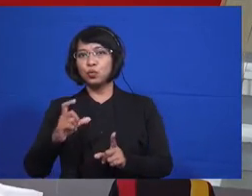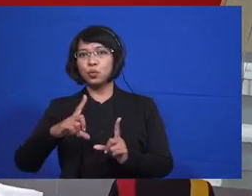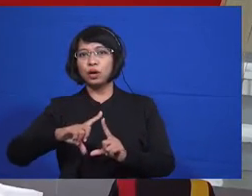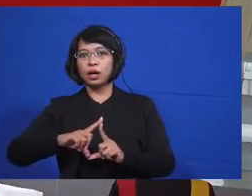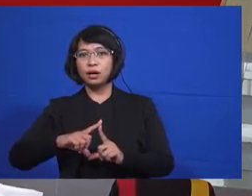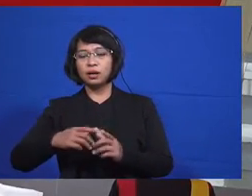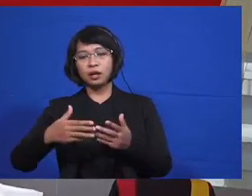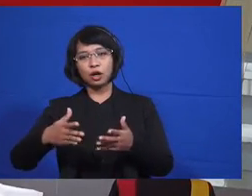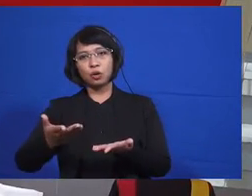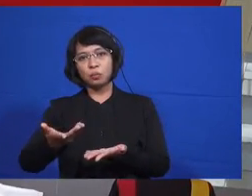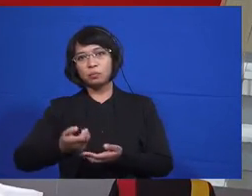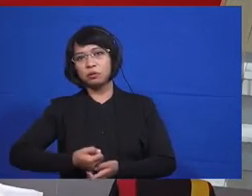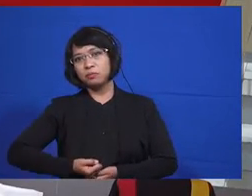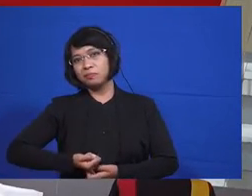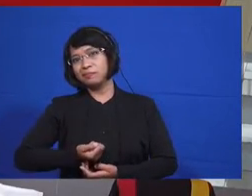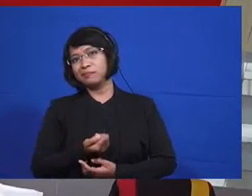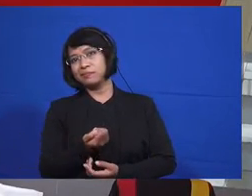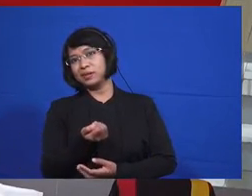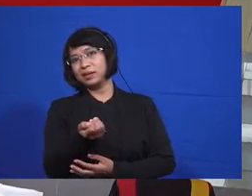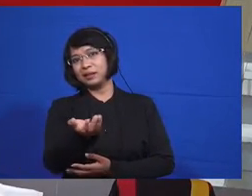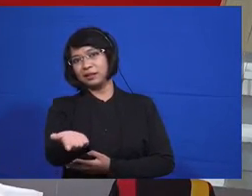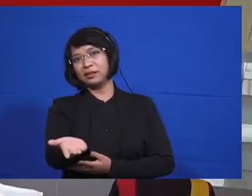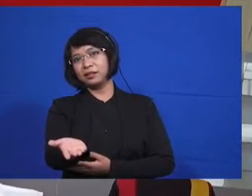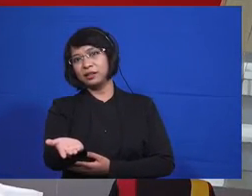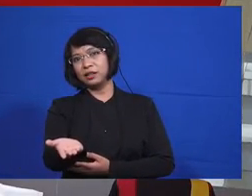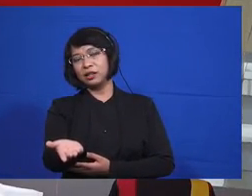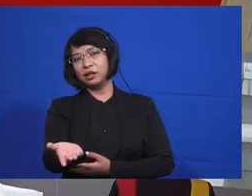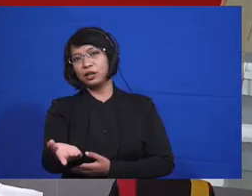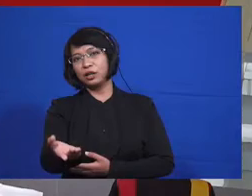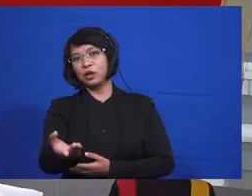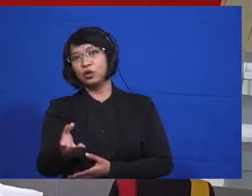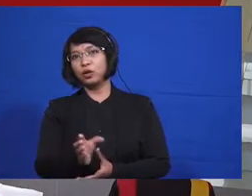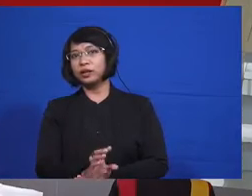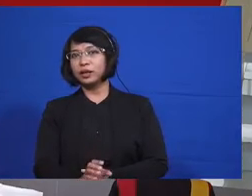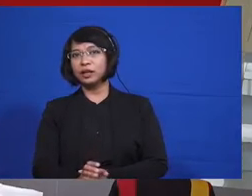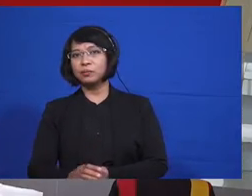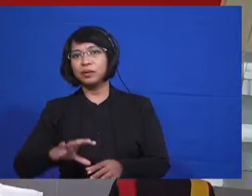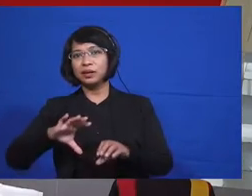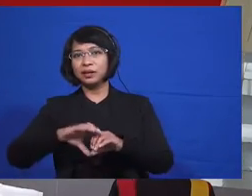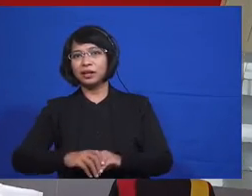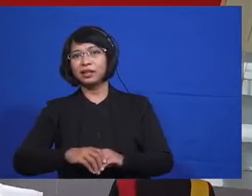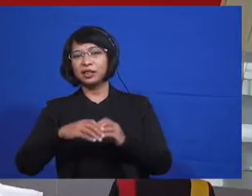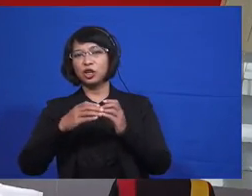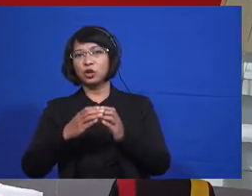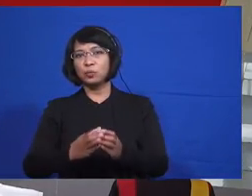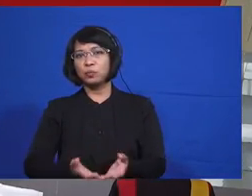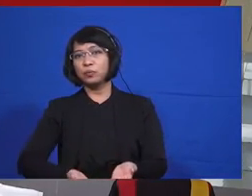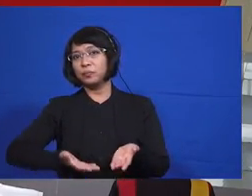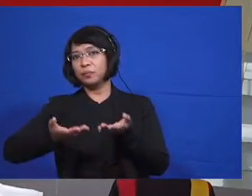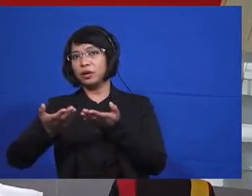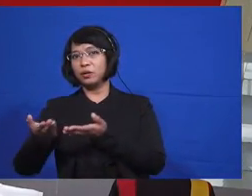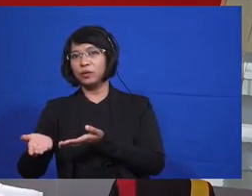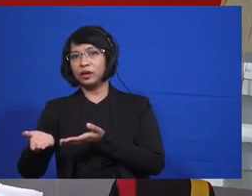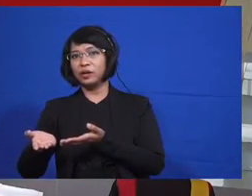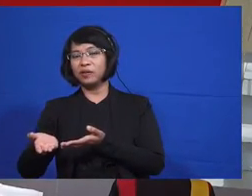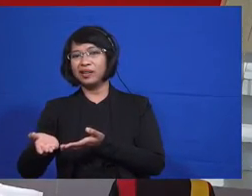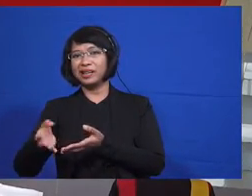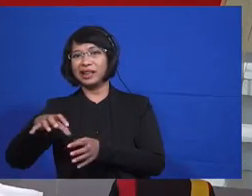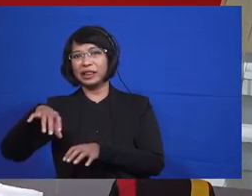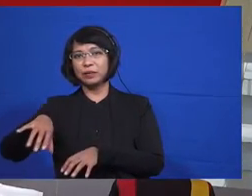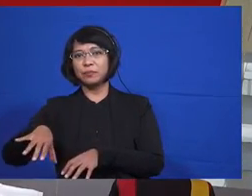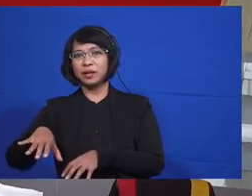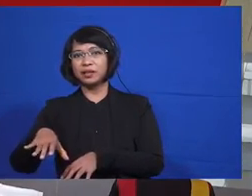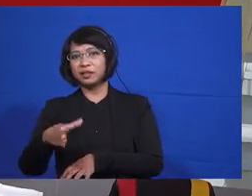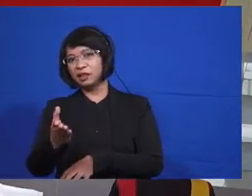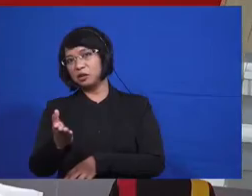akan mengulurkan tanganmu, dan orang lain akan mengikat engkau, dan membawa engkau ke tempat yang tidak kau kehendaki.